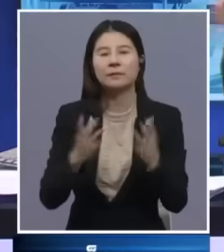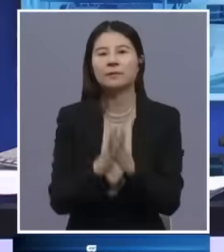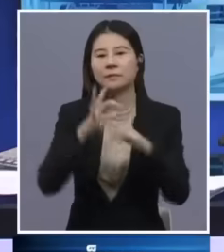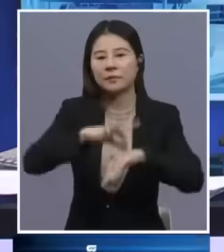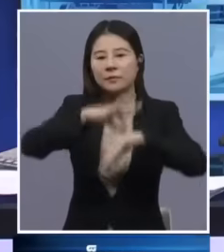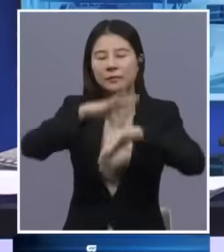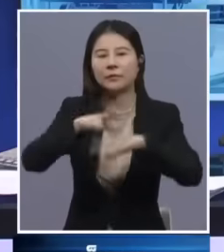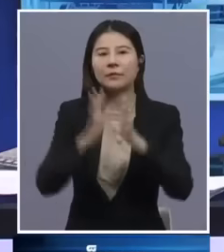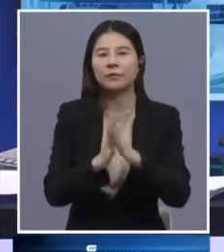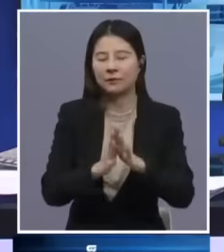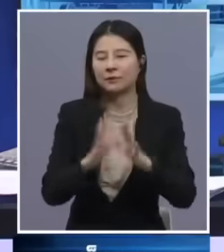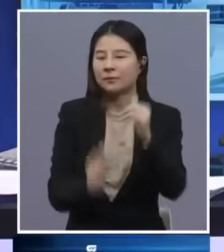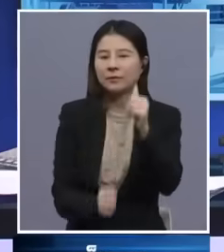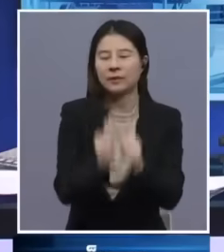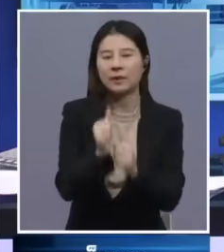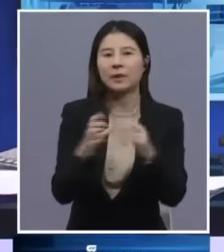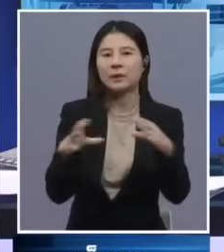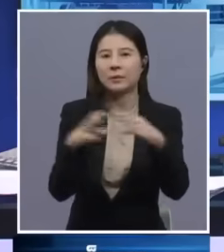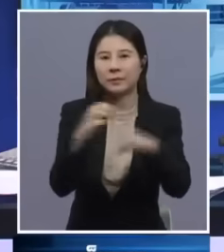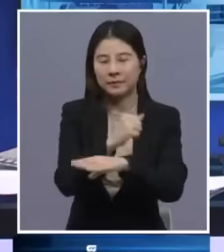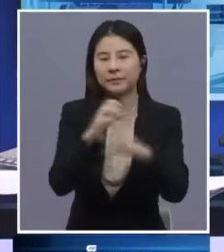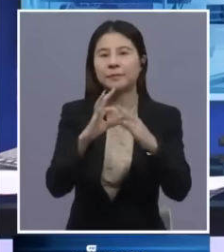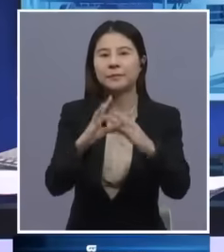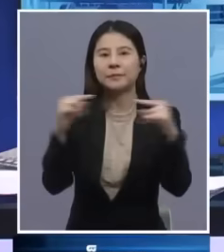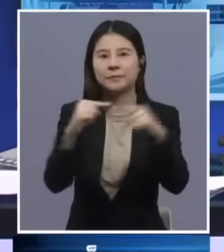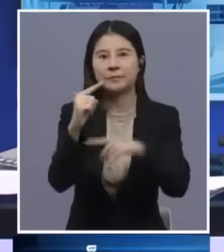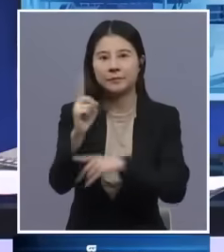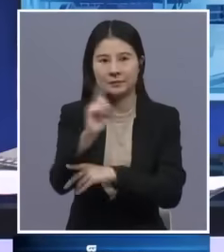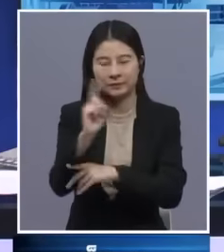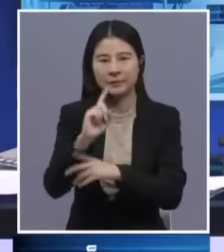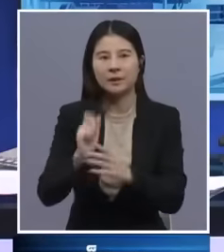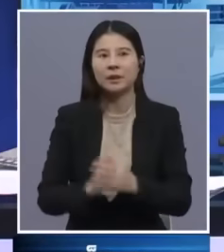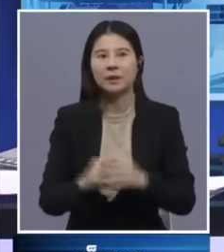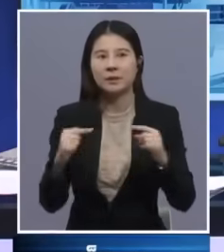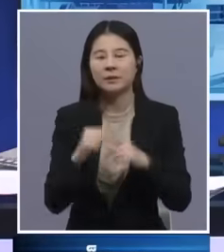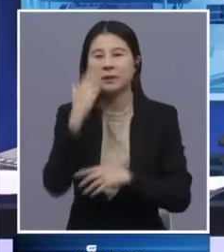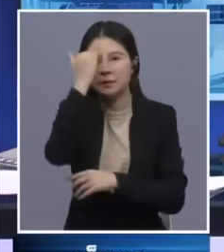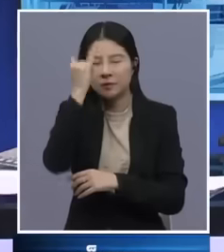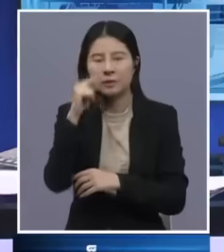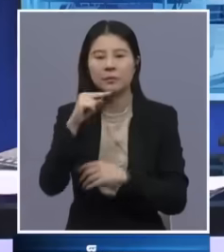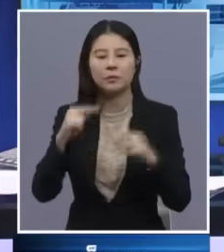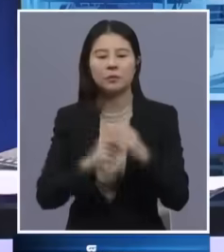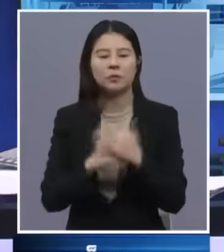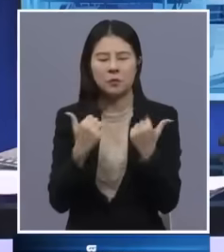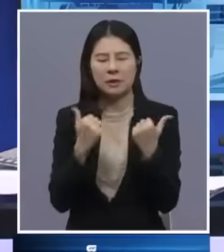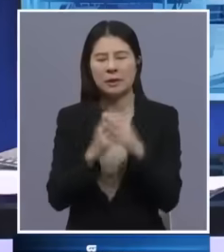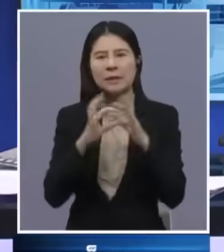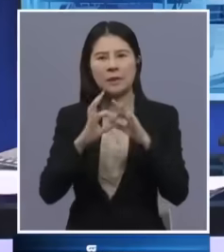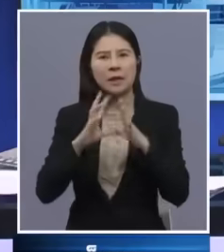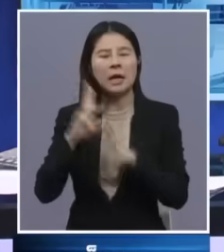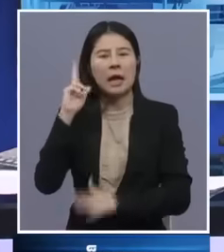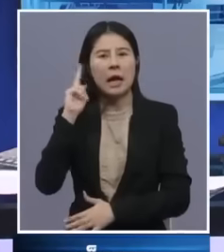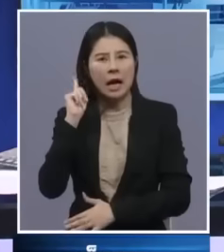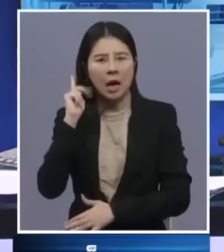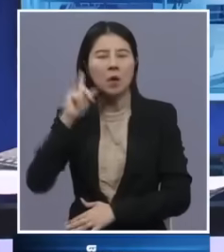แหน่งได้เกิดผลในทางการเมืองได้ยังไงบ้าง ใช่ค่ะโดยเฉพาะอ่ะพอพูดถึงเรื่องที่ทำไมถึงเป็นแบบเวทีของผู้หญิงมีคนไปถาม